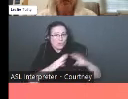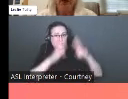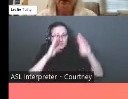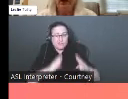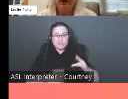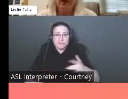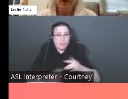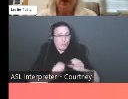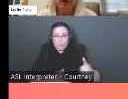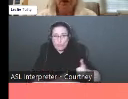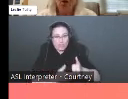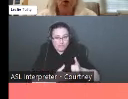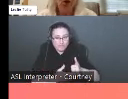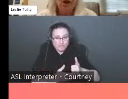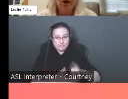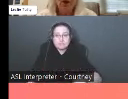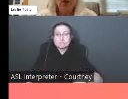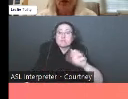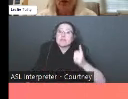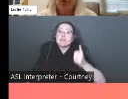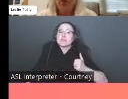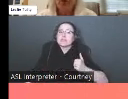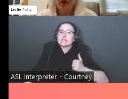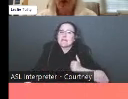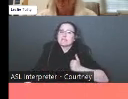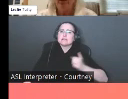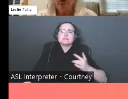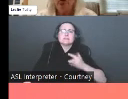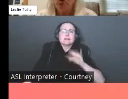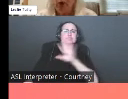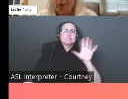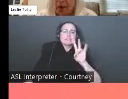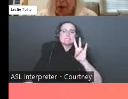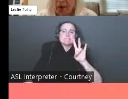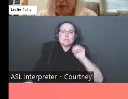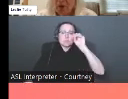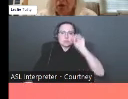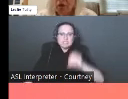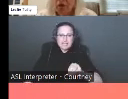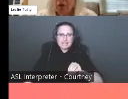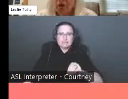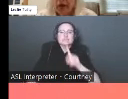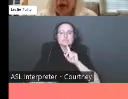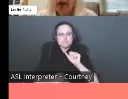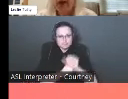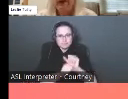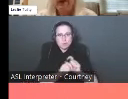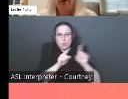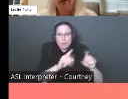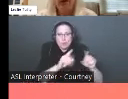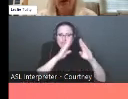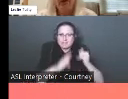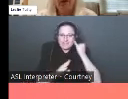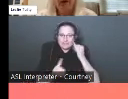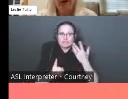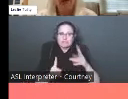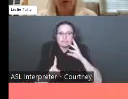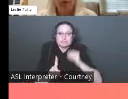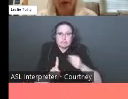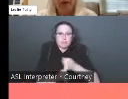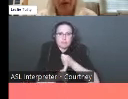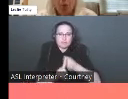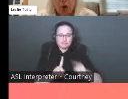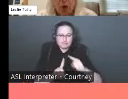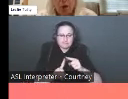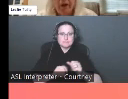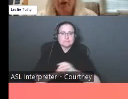moins utile, c'est de se faire dire d'aller voir dans une maison d'hébergement. Au Canada, seuls 7% des femmes maltraitées